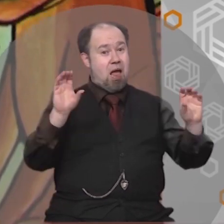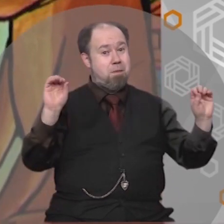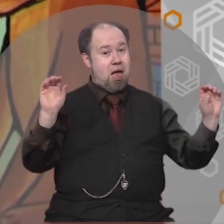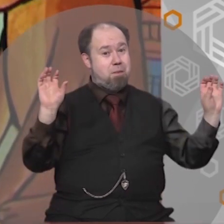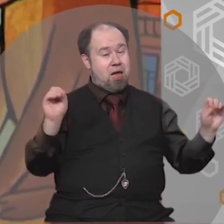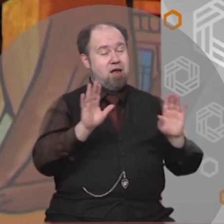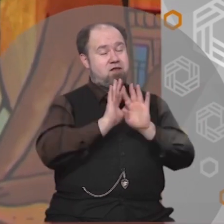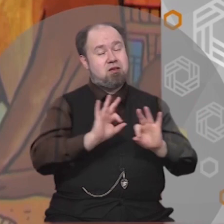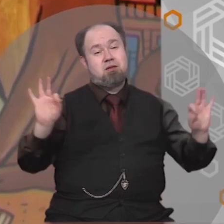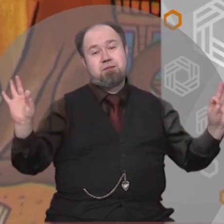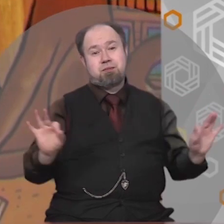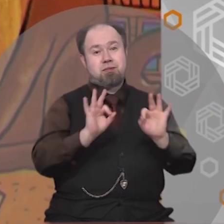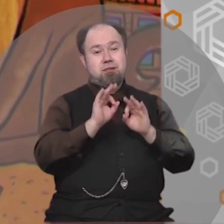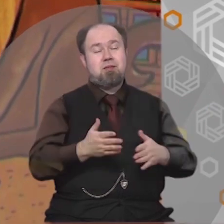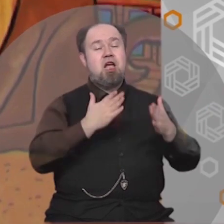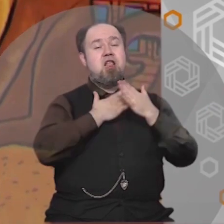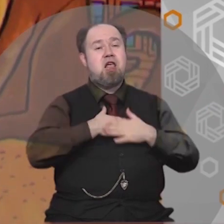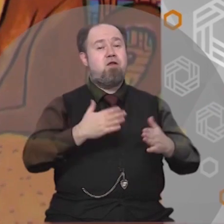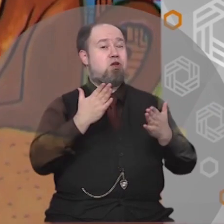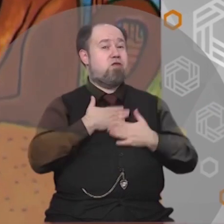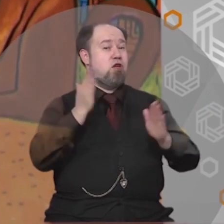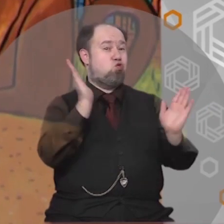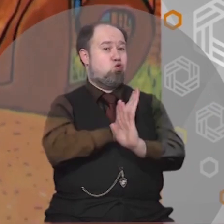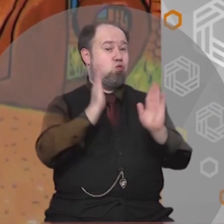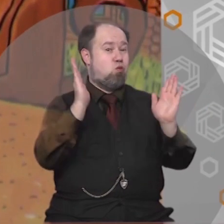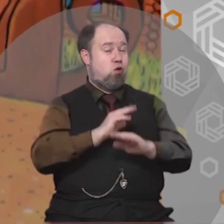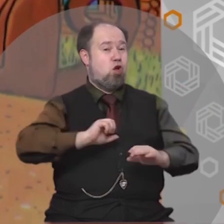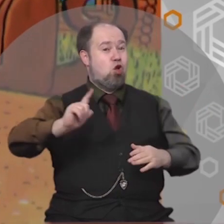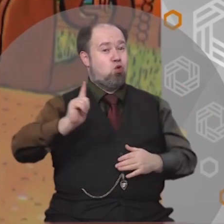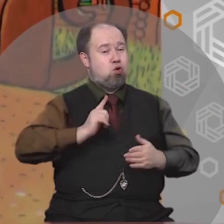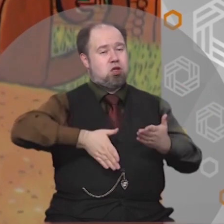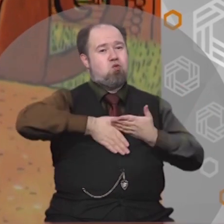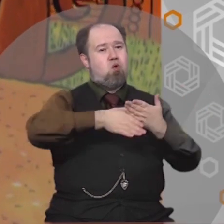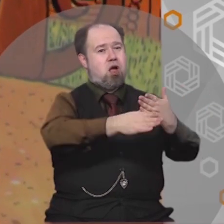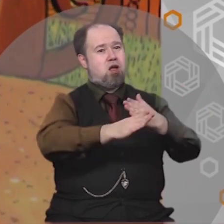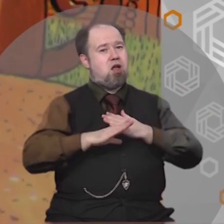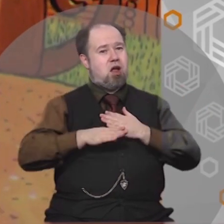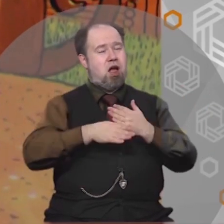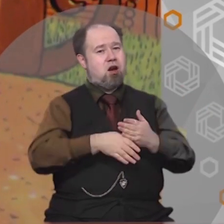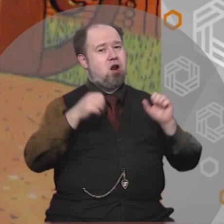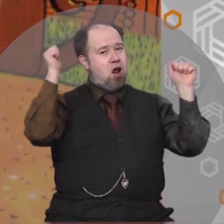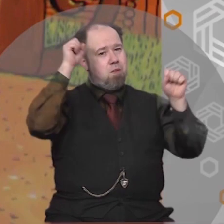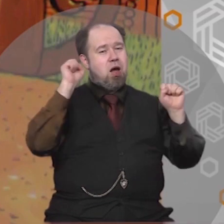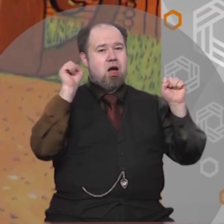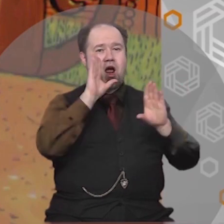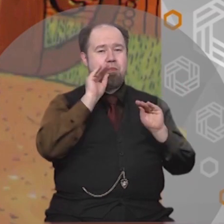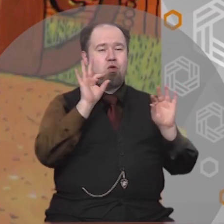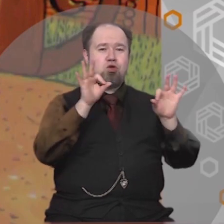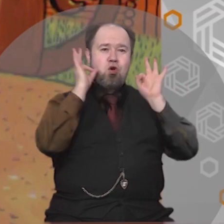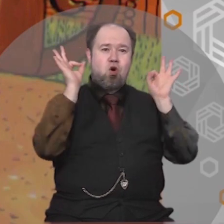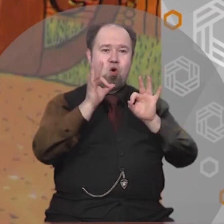бей, всегда поют о себе, довольны своей судьбой, друг за друга горой. Баран, пес и